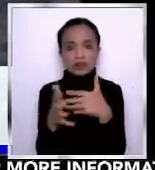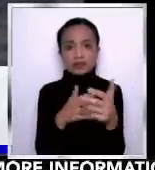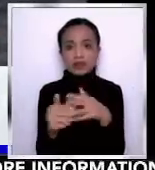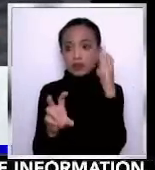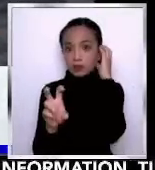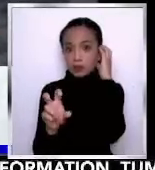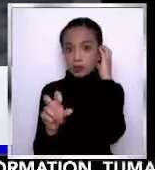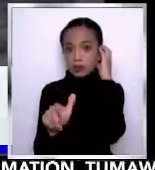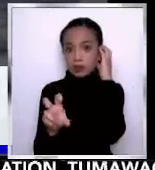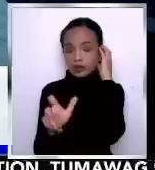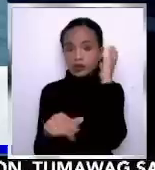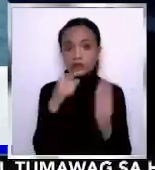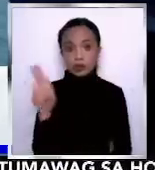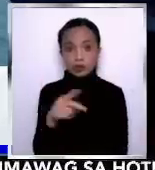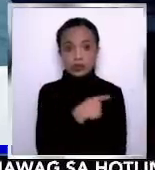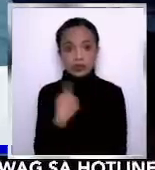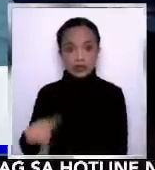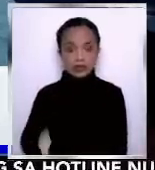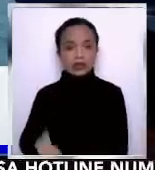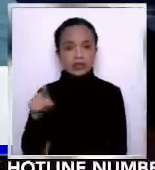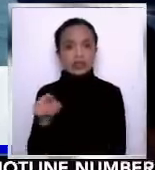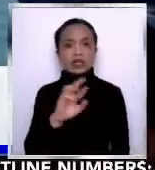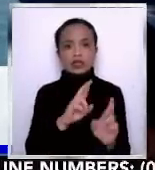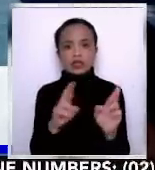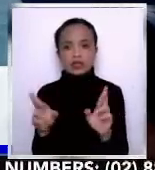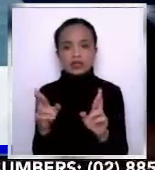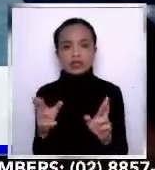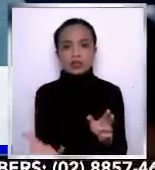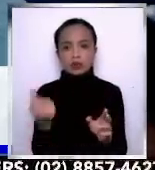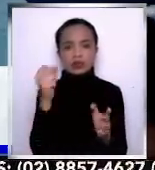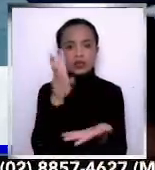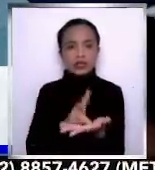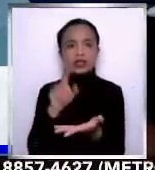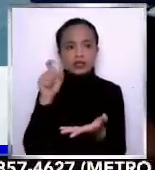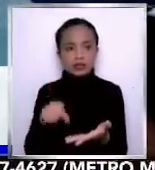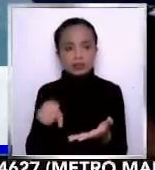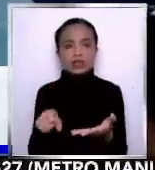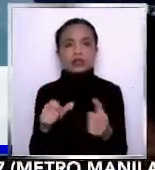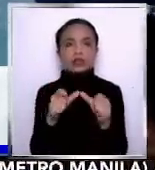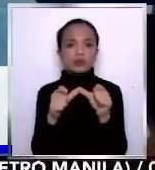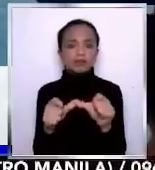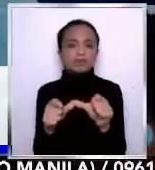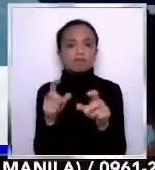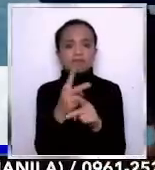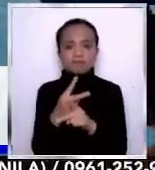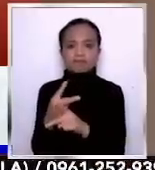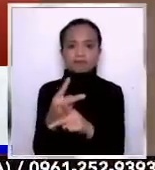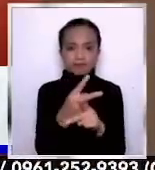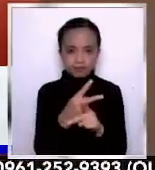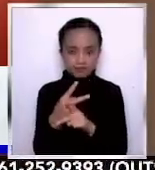China, tanda pa rin ito ng kanilang pag-aangkin sa lugar na dapat patuloy na almahan sa dagat man o sa larangan ng